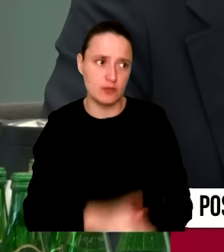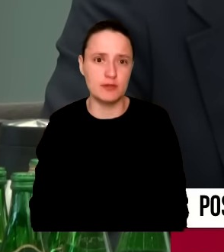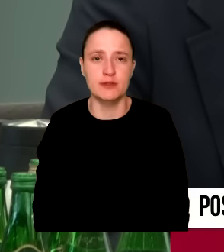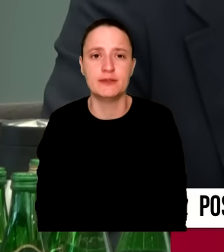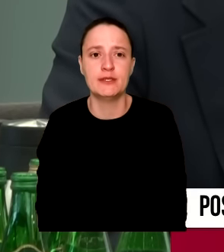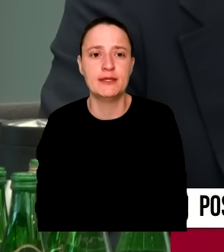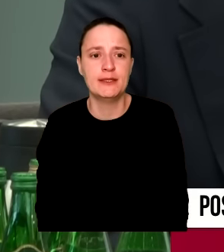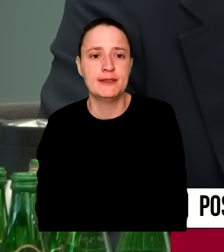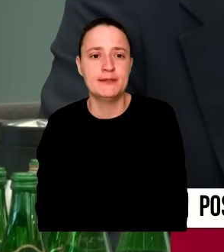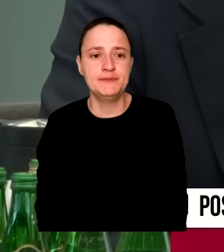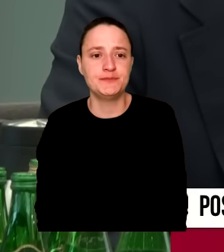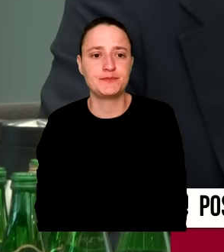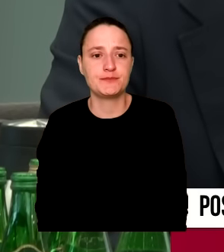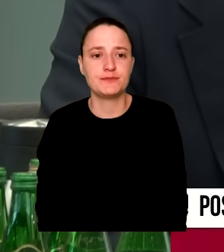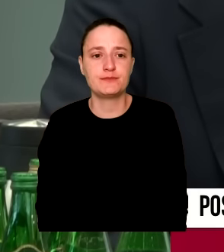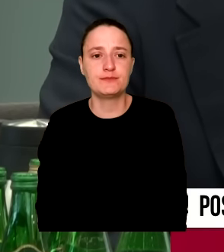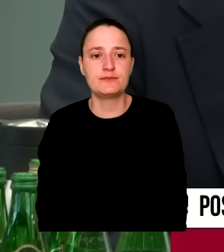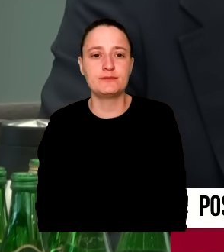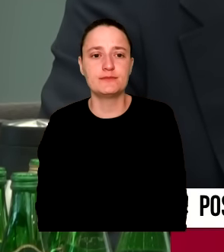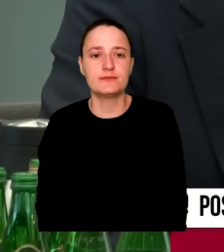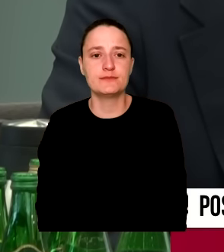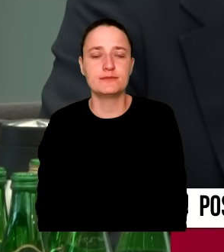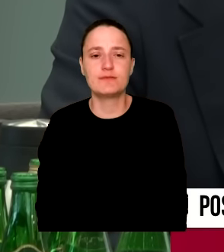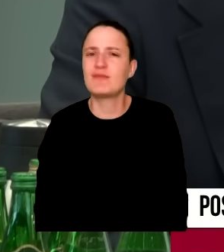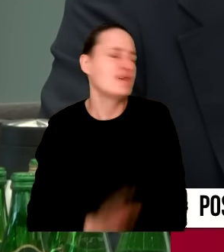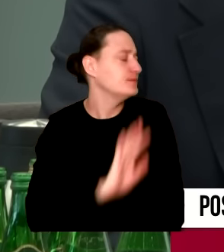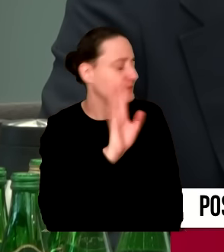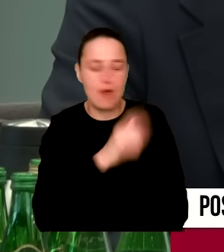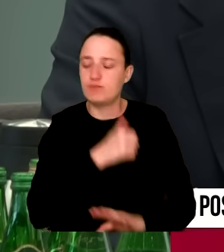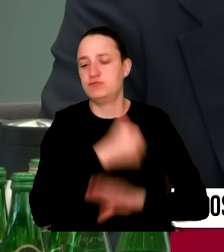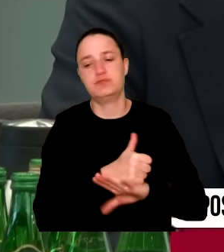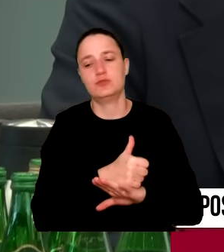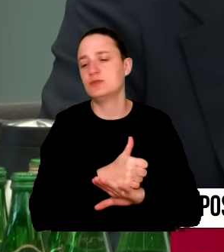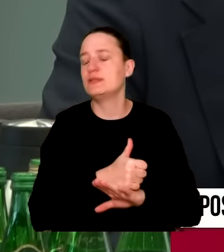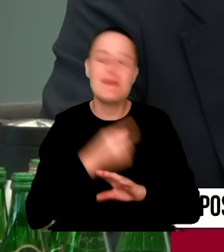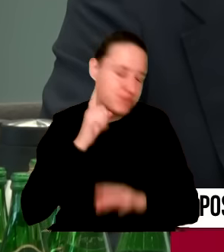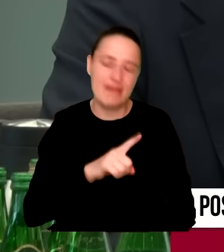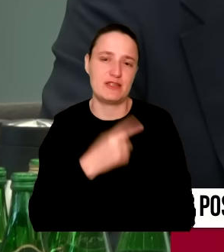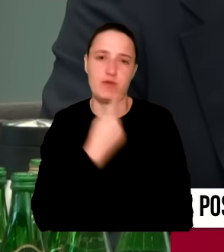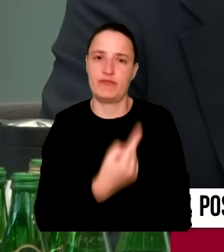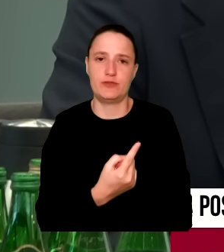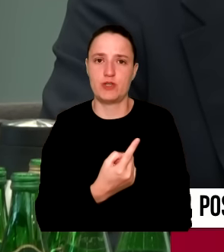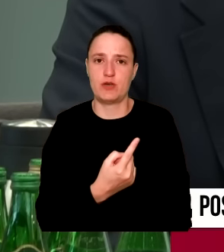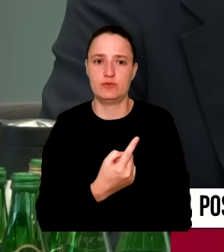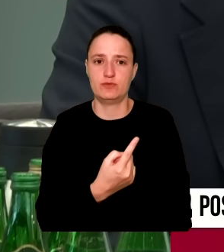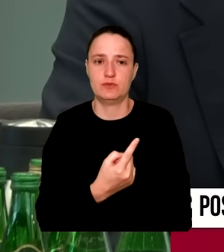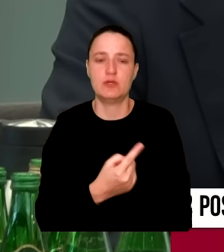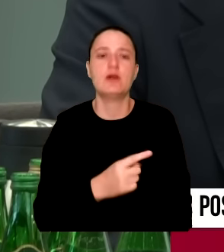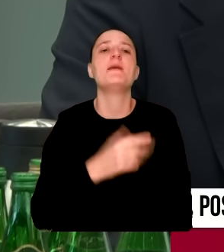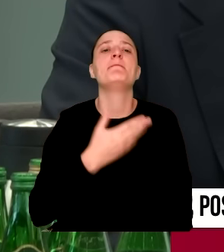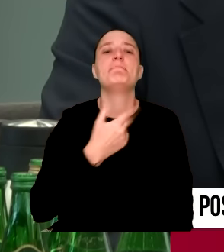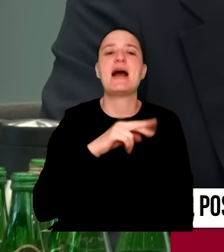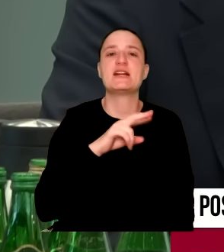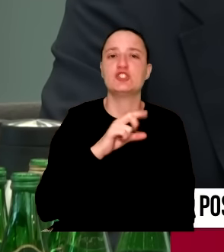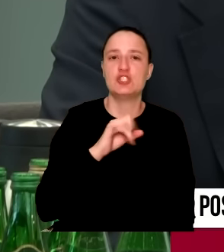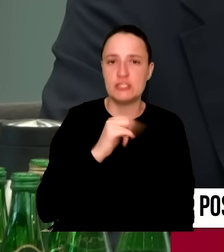Panie przewodniczący powiedział pan coś niezgodnego z prawdą pan Sylwester Marciniak pan